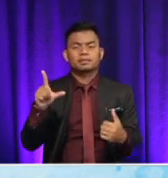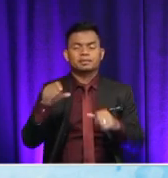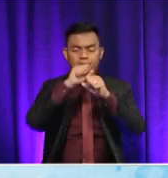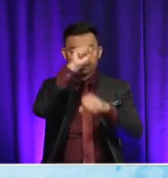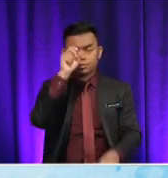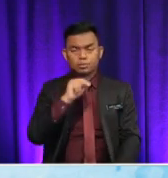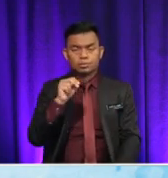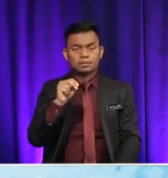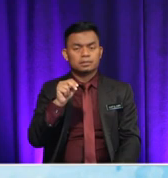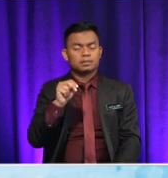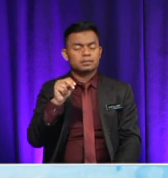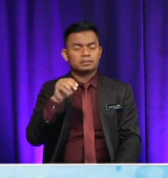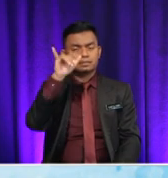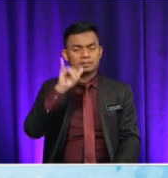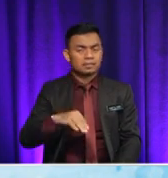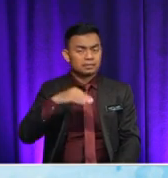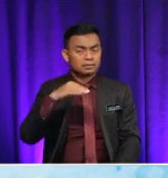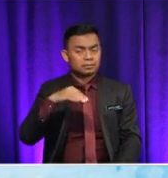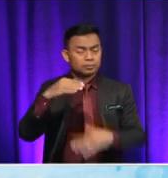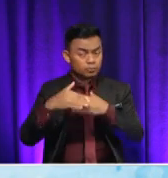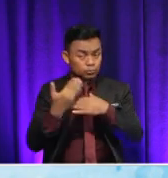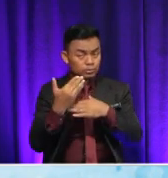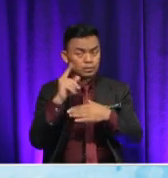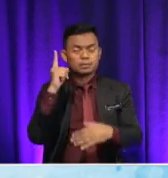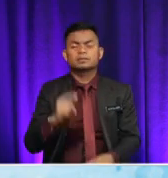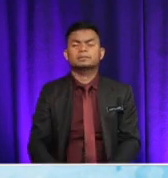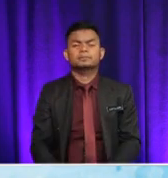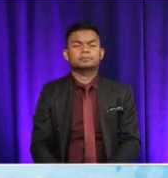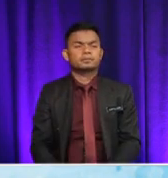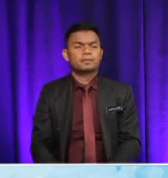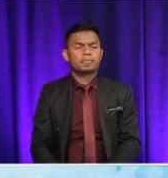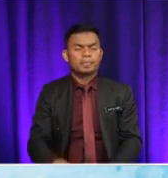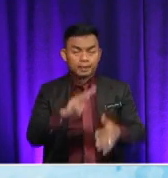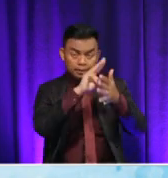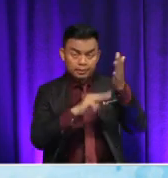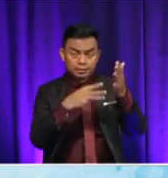sebagian elemen dalam sistem bakalan Air langsung aja